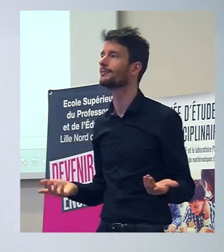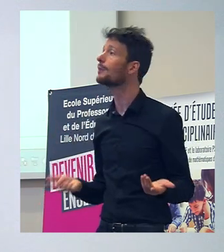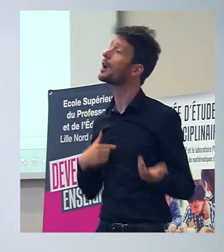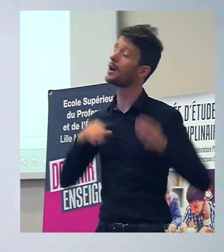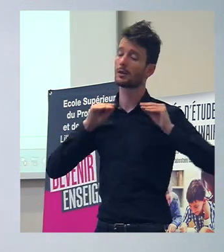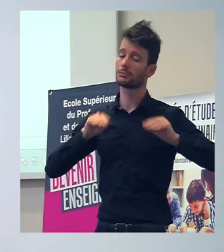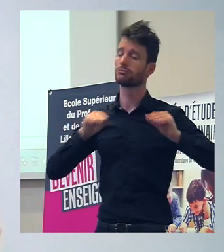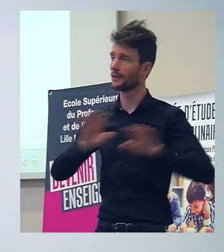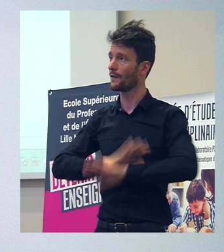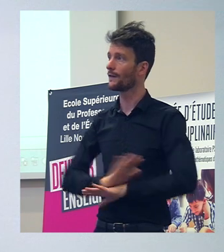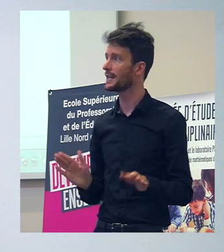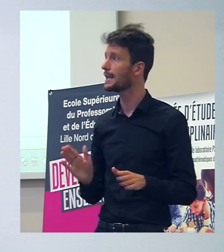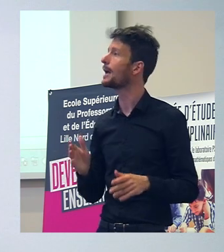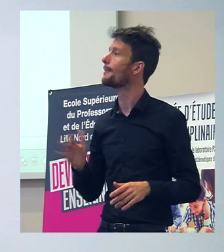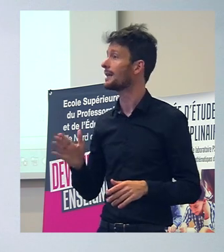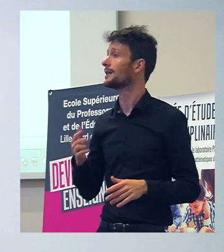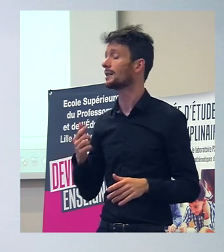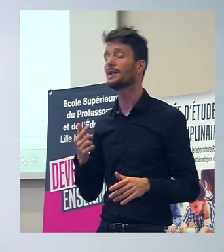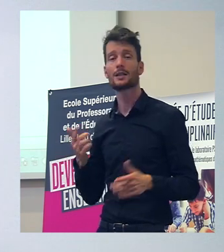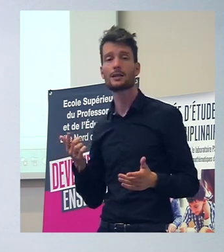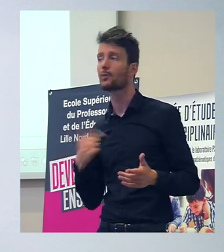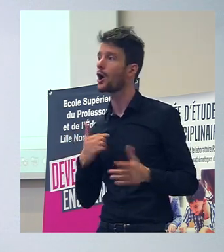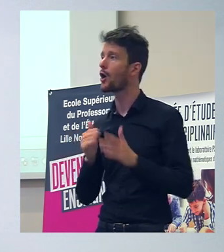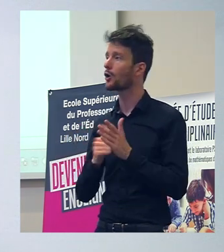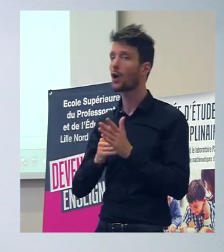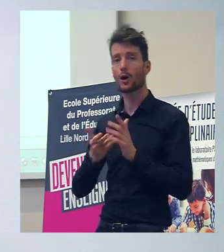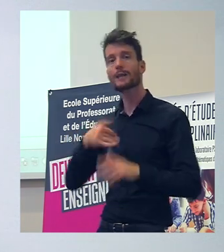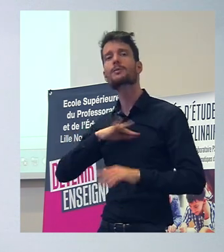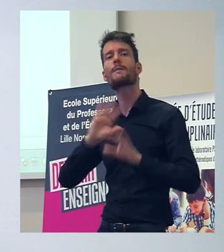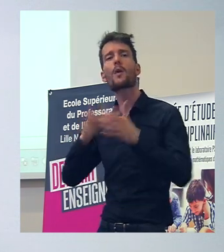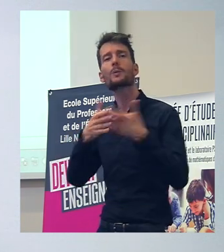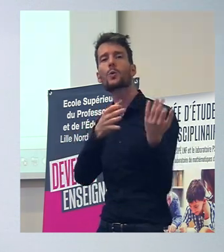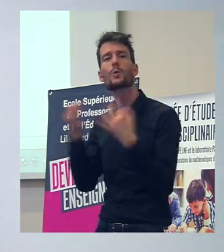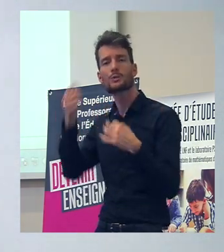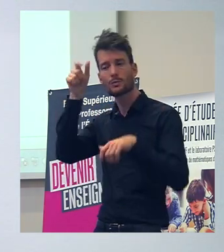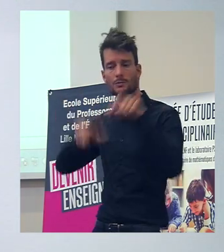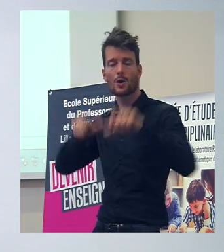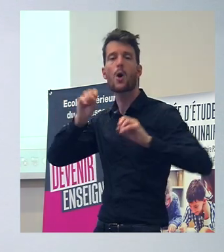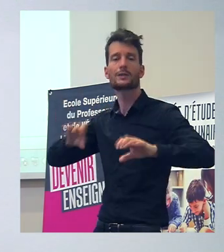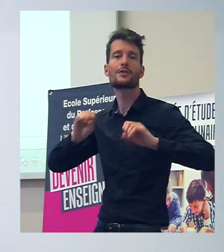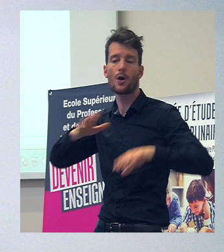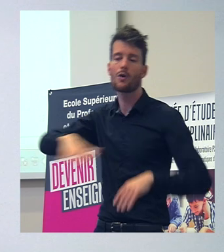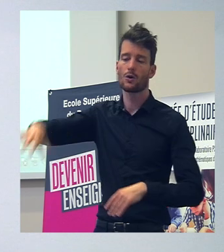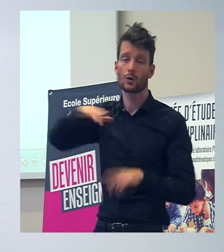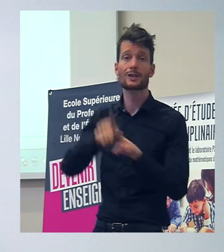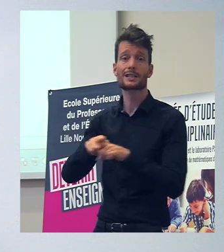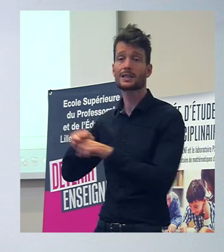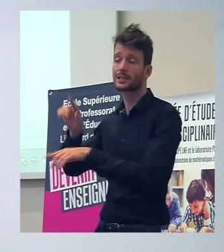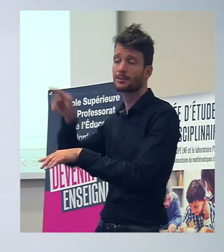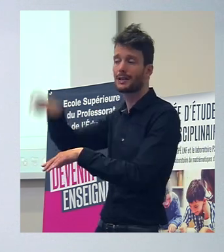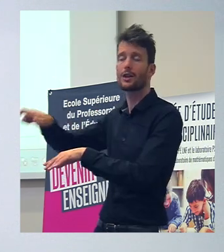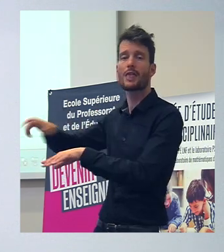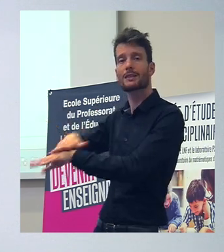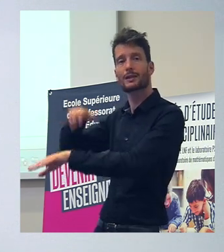cours, mais par contre, j'ai toujours en charge la formation continue des enseignants et même des inspecteurs en